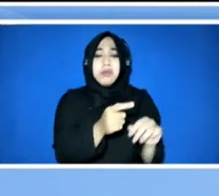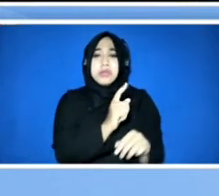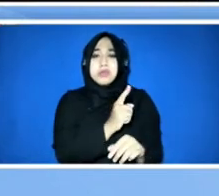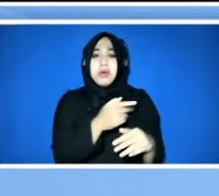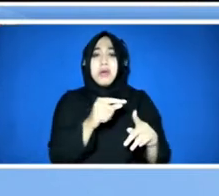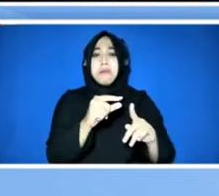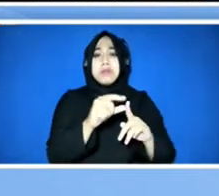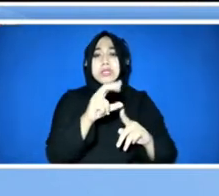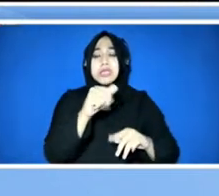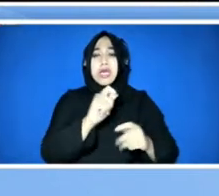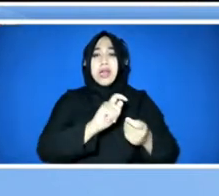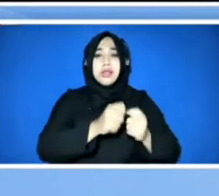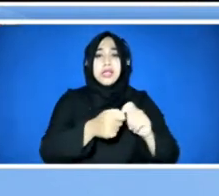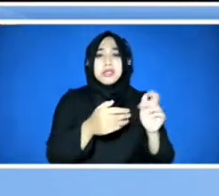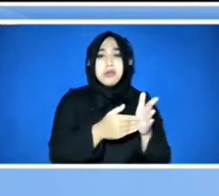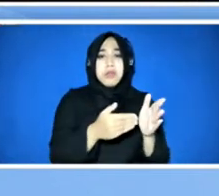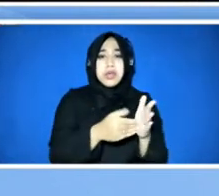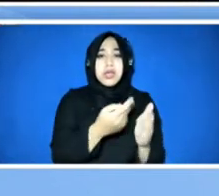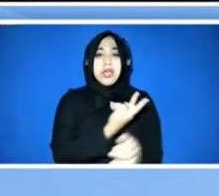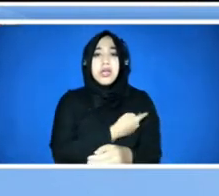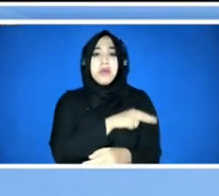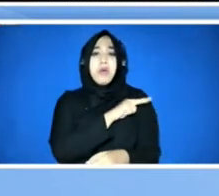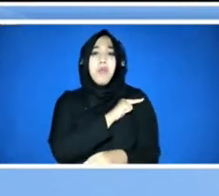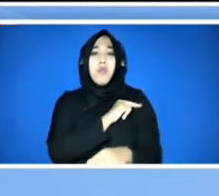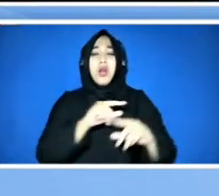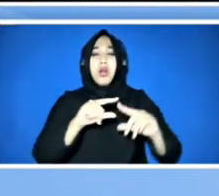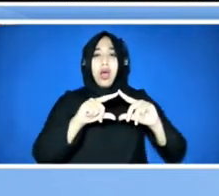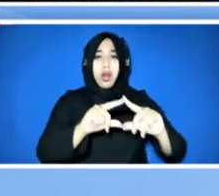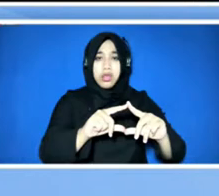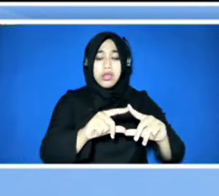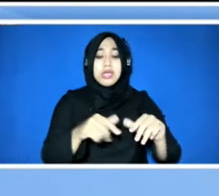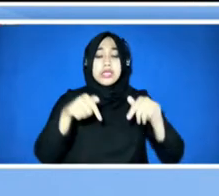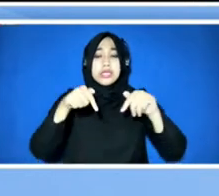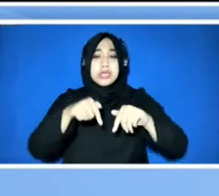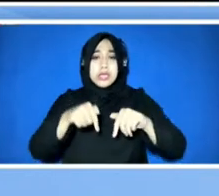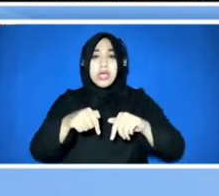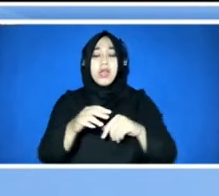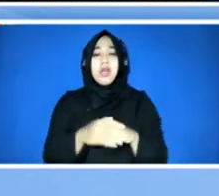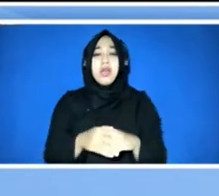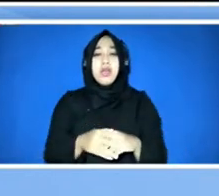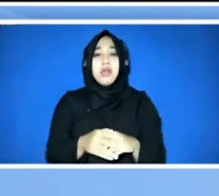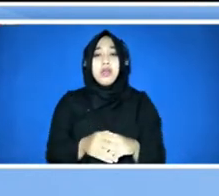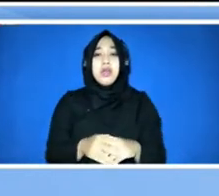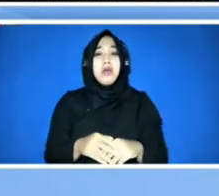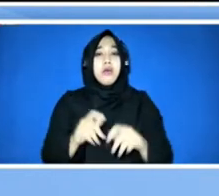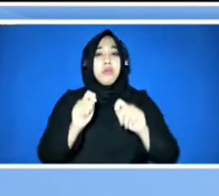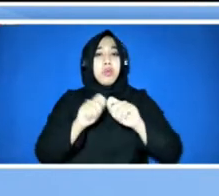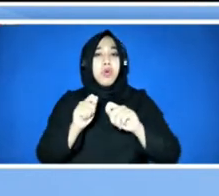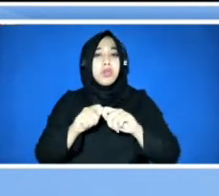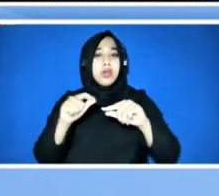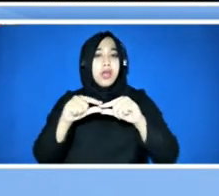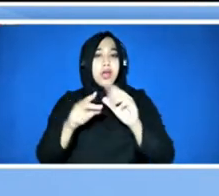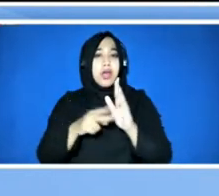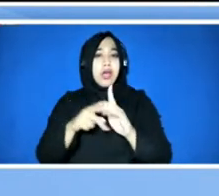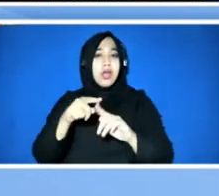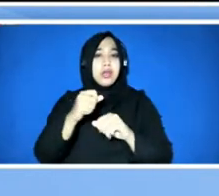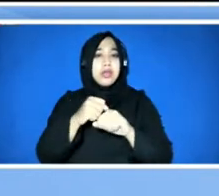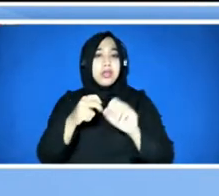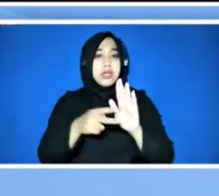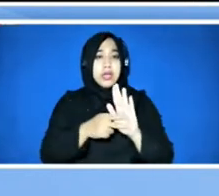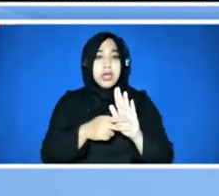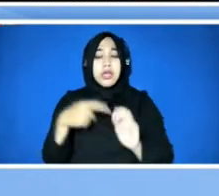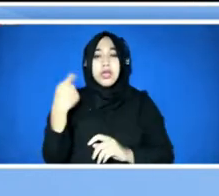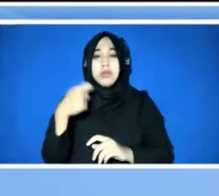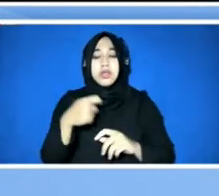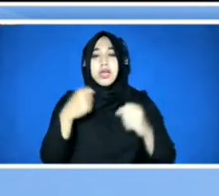PCR test-nya itu terbatas sama kapasitas mesinnya. Maka sekarang kita juga menggalakkan penggunaan antigen yang sudah disetujui sebagai Kemenkes sebagai entry